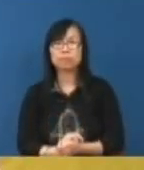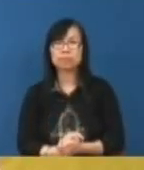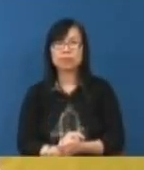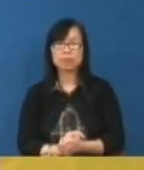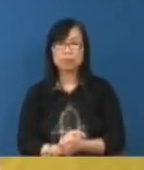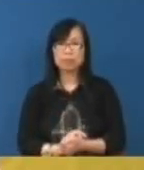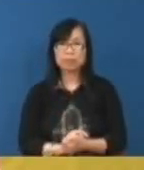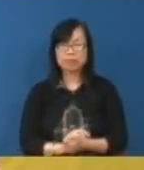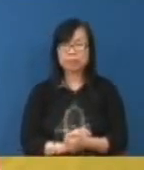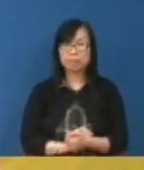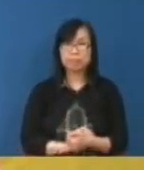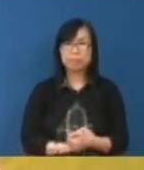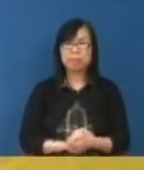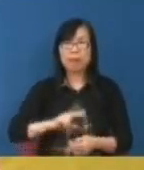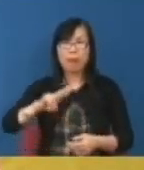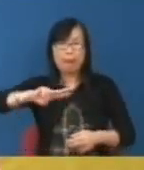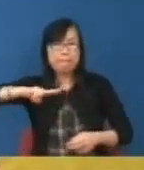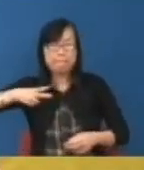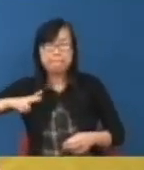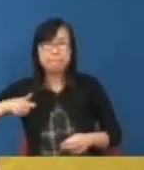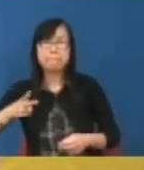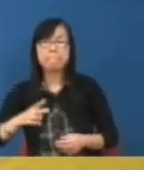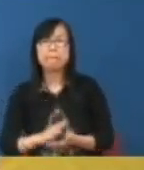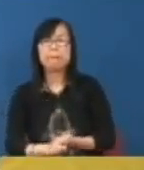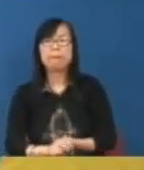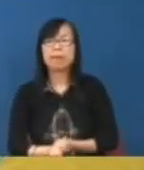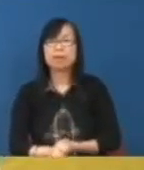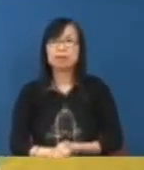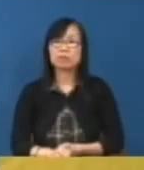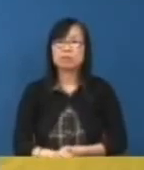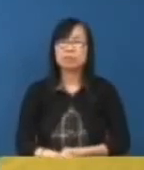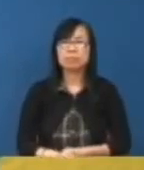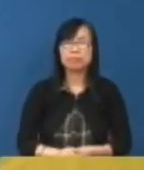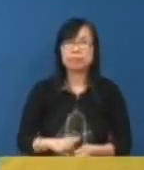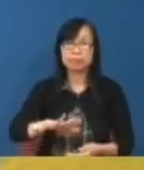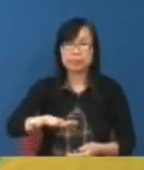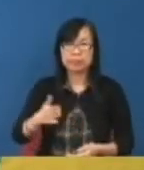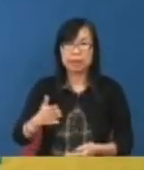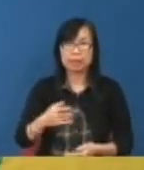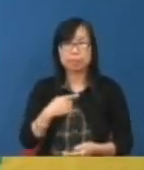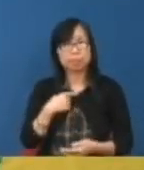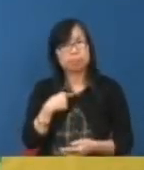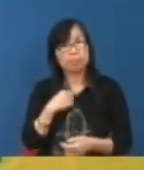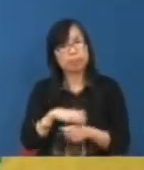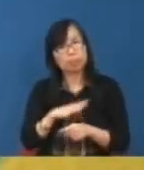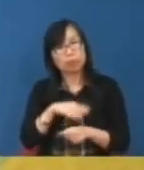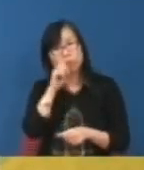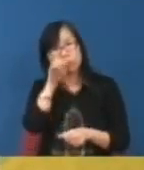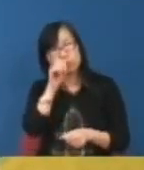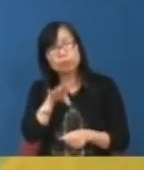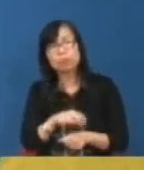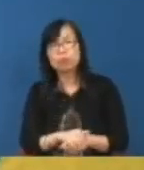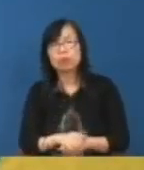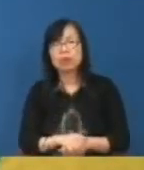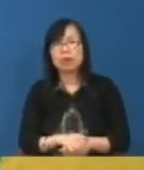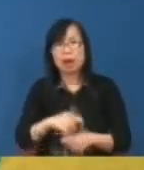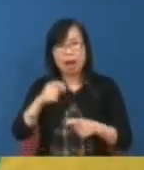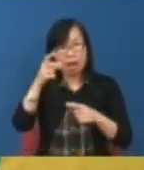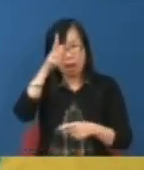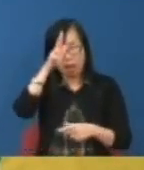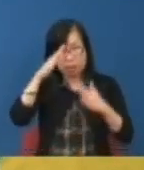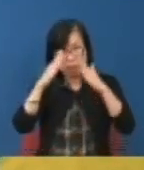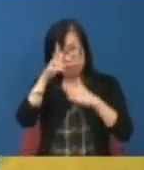的變化裡面其中一環或者其中一個部分。但如果我們剛才之前講過領會的問題、公屋的問